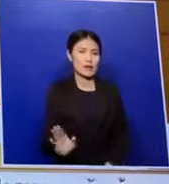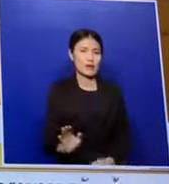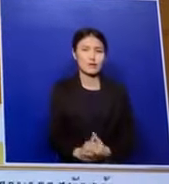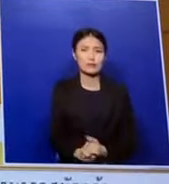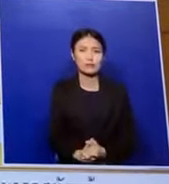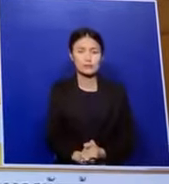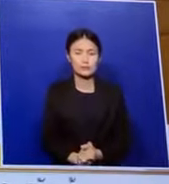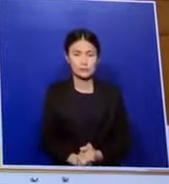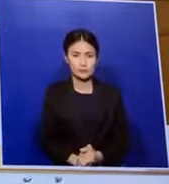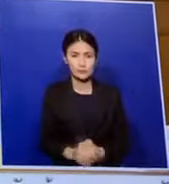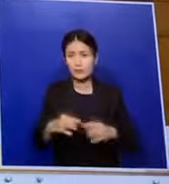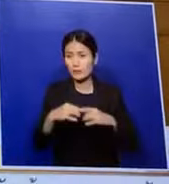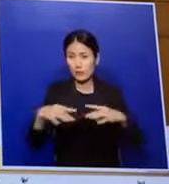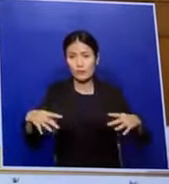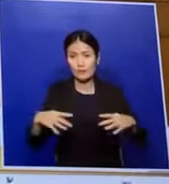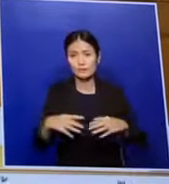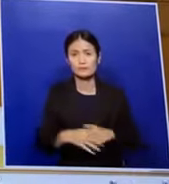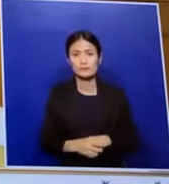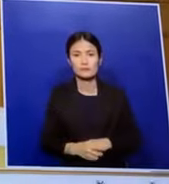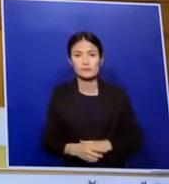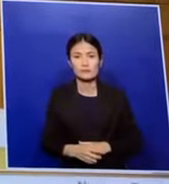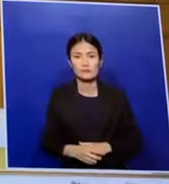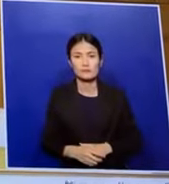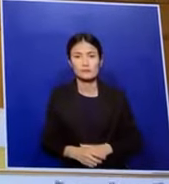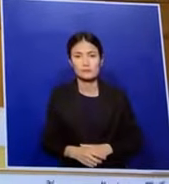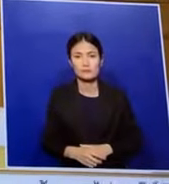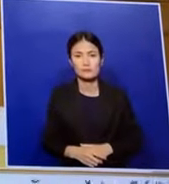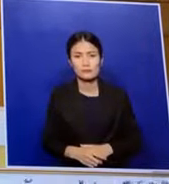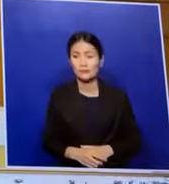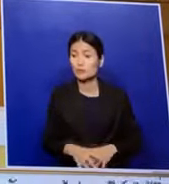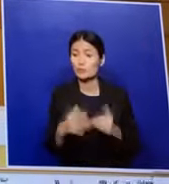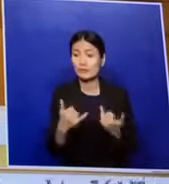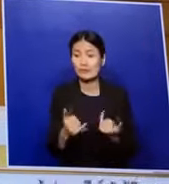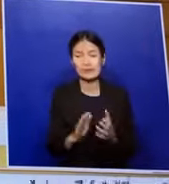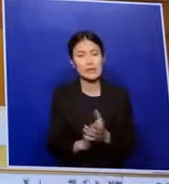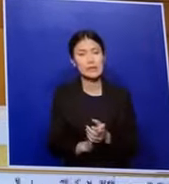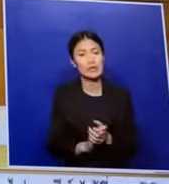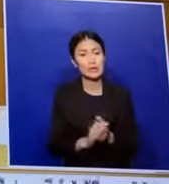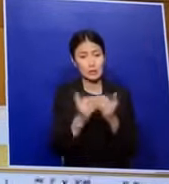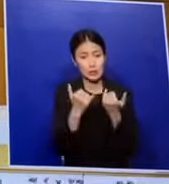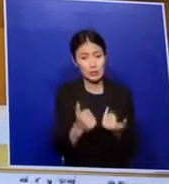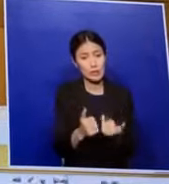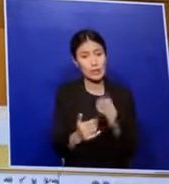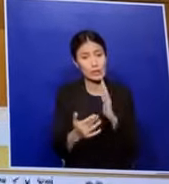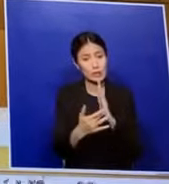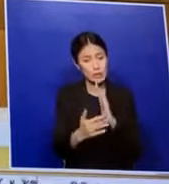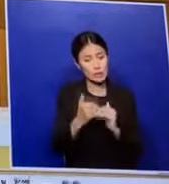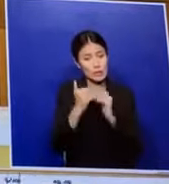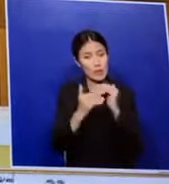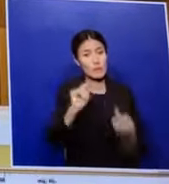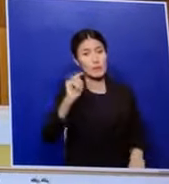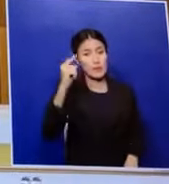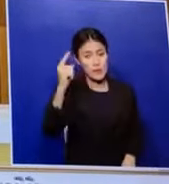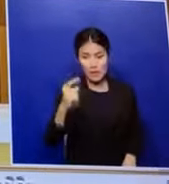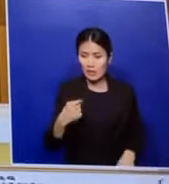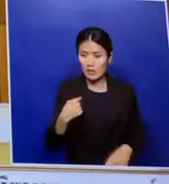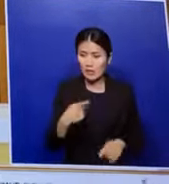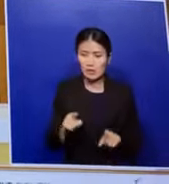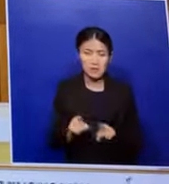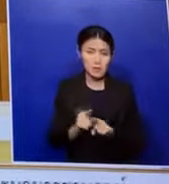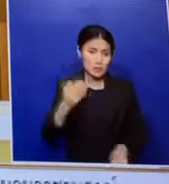แต่นะมันบ้านป่ามันไม่ใช่บ้านป่าเมืองเถื่อนแล้วผมคิดว่าทำอะไรต่างๆก็ต้องระมัดระวังนะครับเพราะนั้นเ